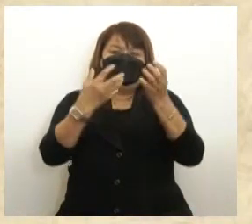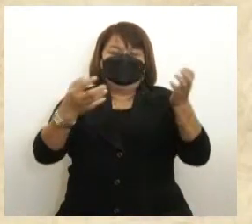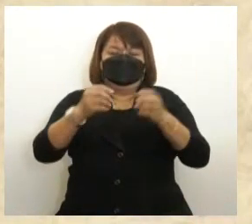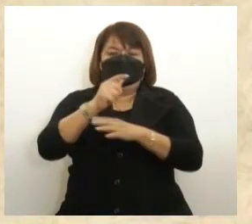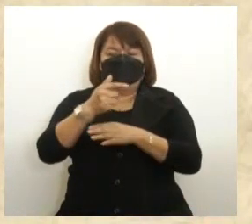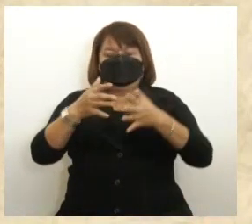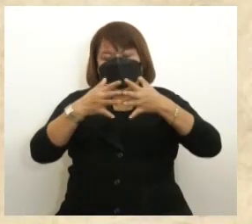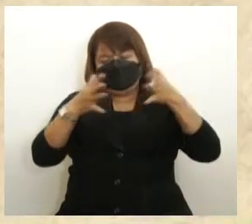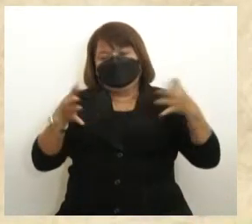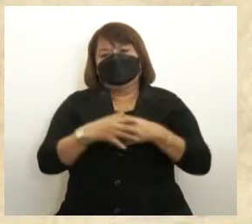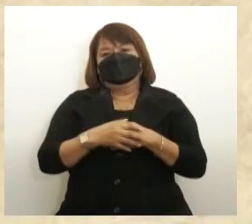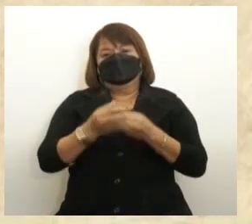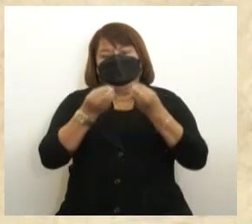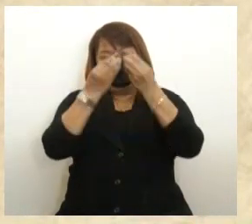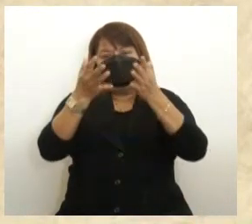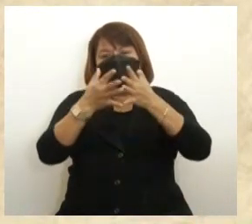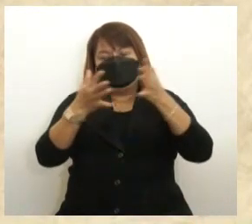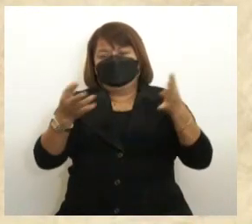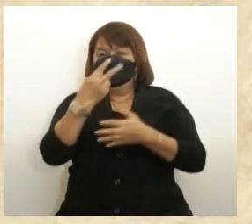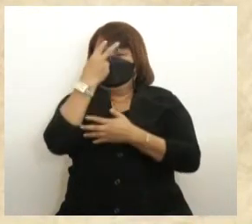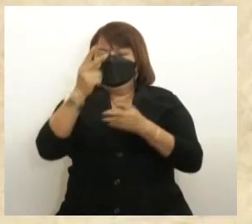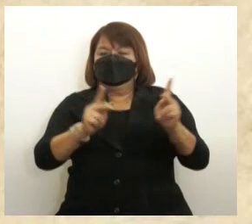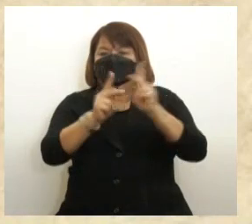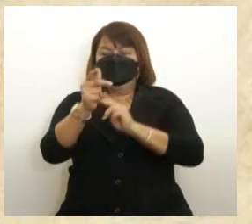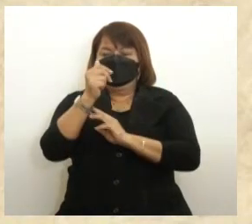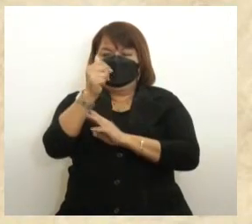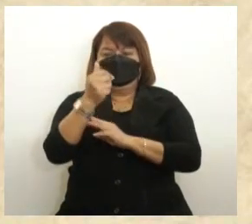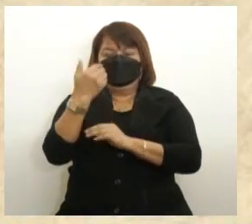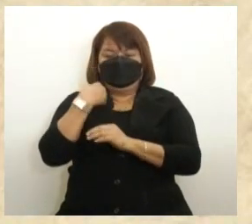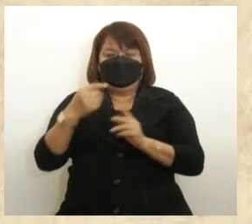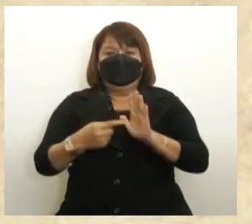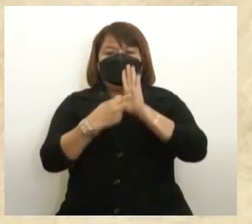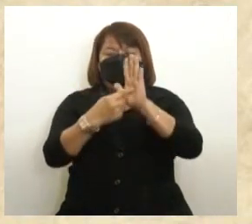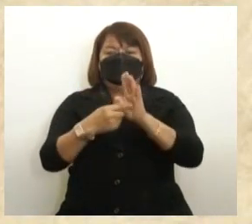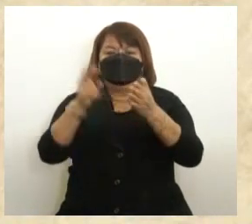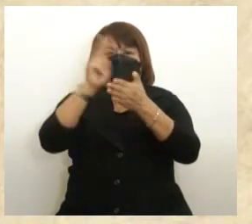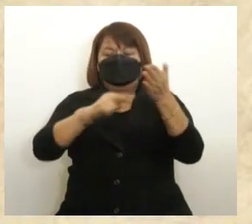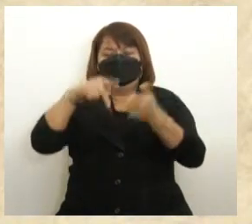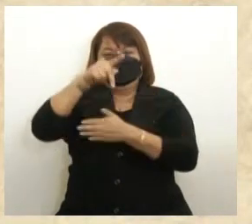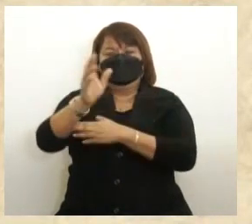แน่นอนค่ะส่งกันเข้ามาเยอะๆให้เราได้เห็นถึงกิจกรรมดีๆและจะได้มานำเสนอกันในรายการผู้เช้